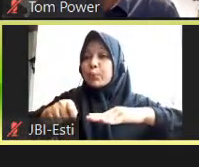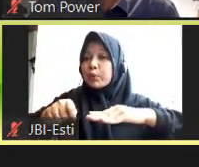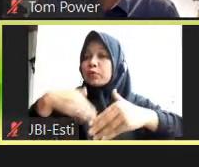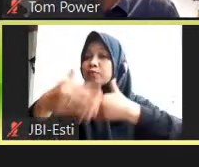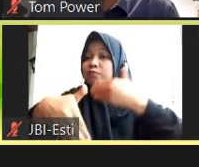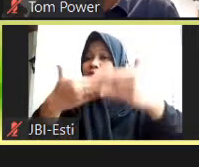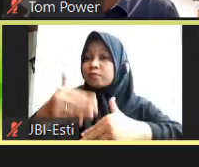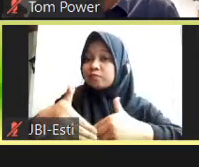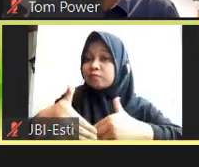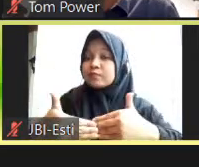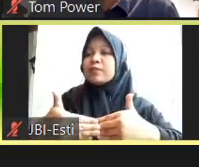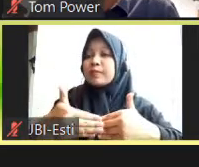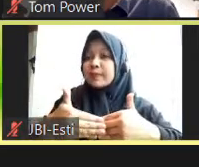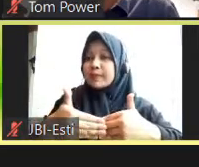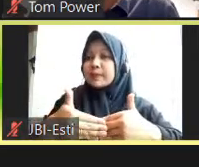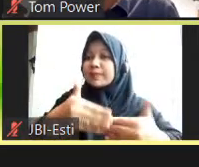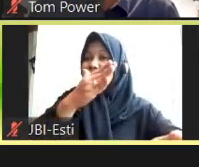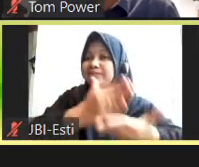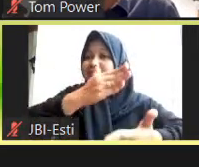mendukung